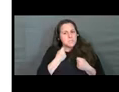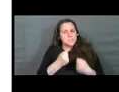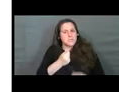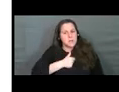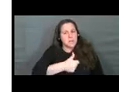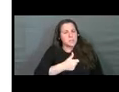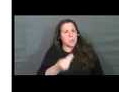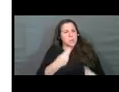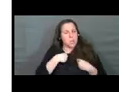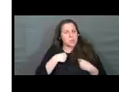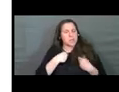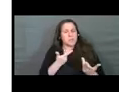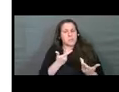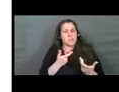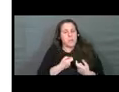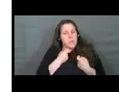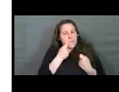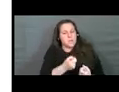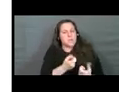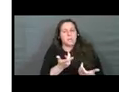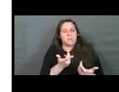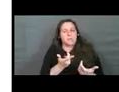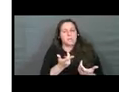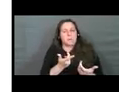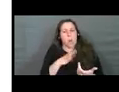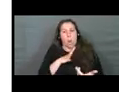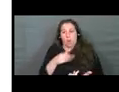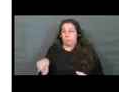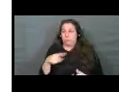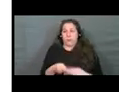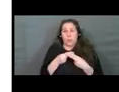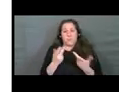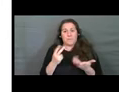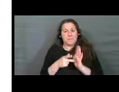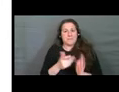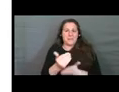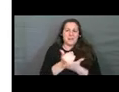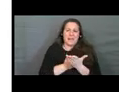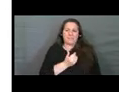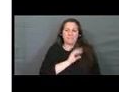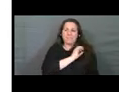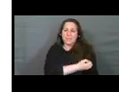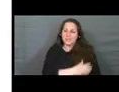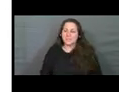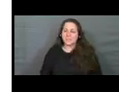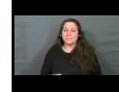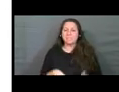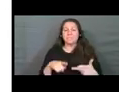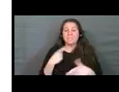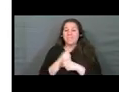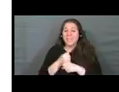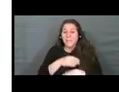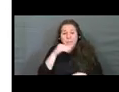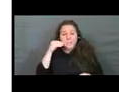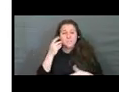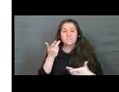fatigant plus que le travail. Alors, ben, il y en a plein qui ont économisé ça, sont très contents. Plus de temps disponible pour les tâches quotidiennes et les loisirs.